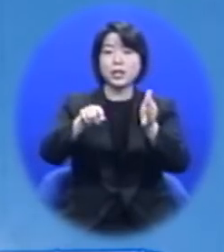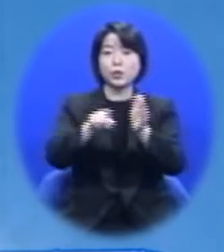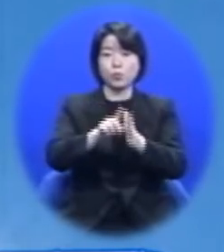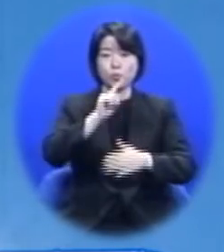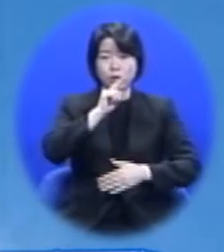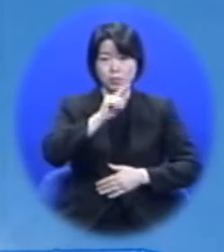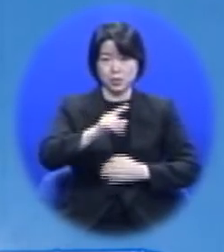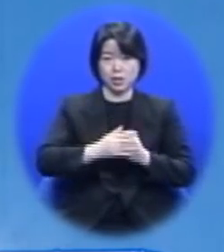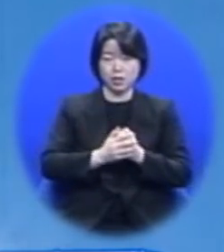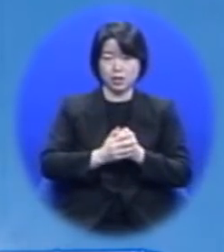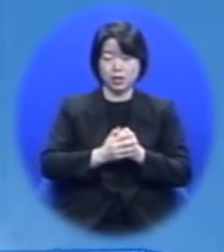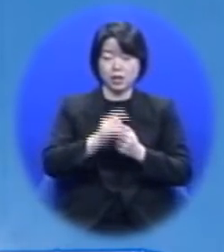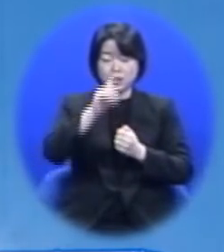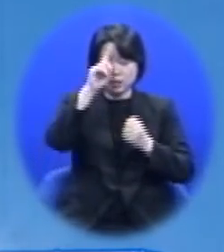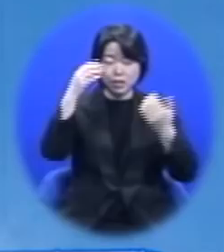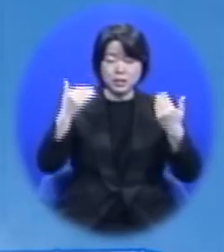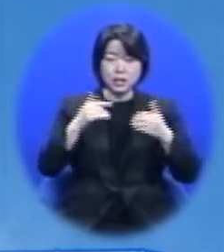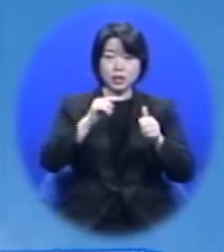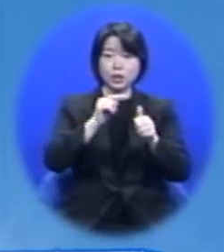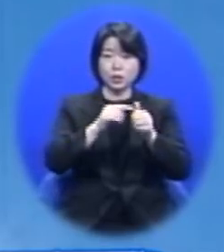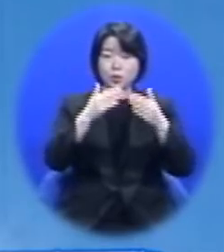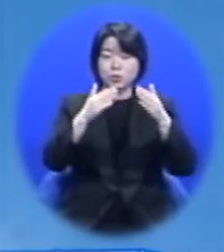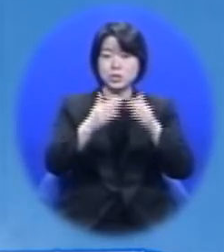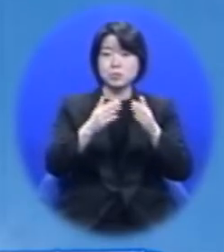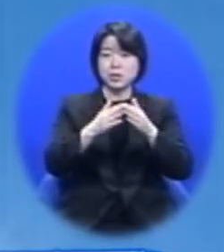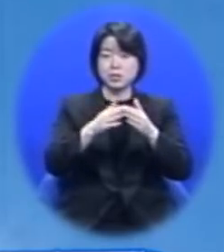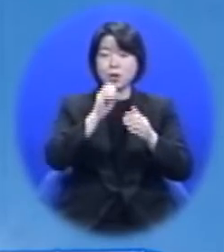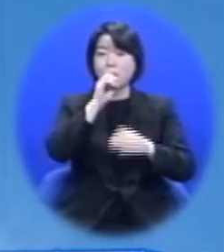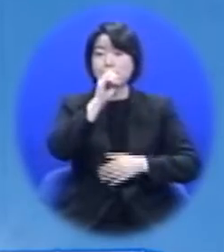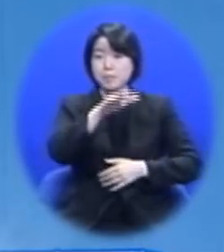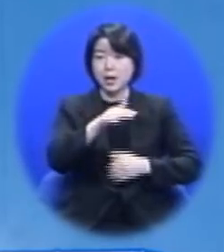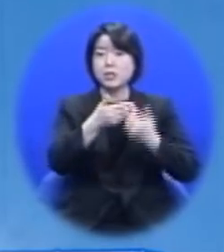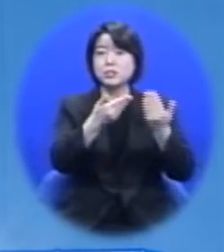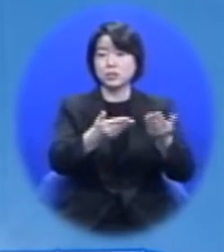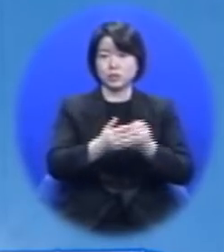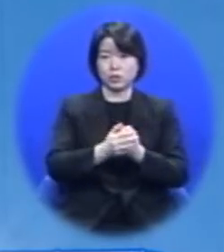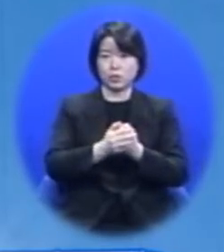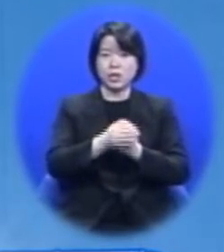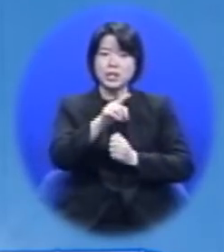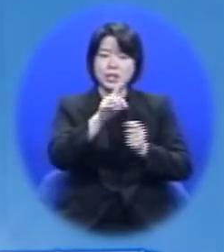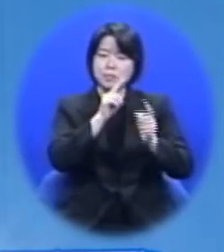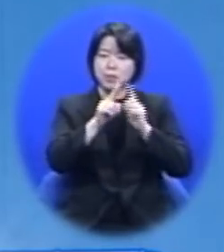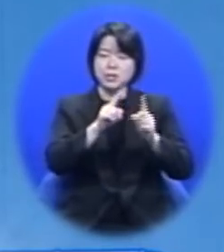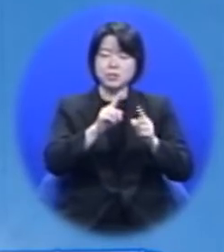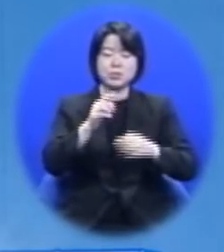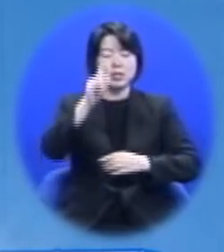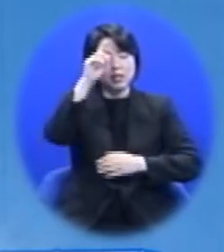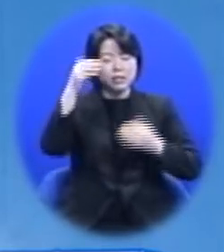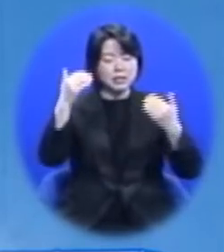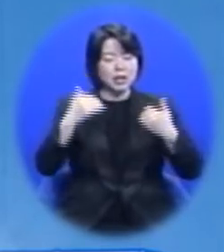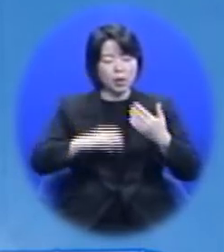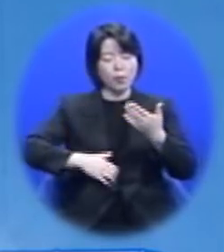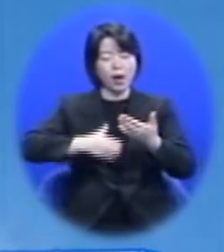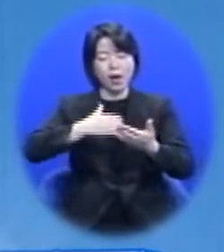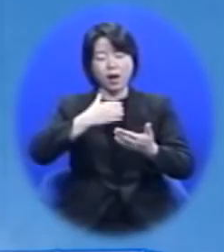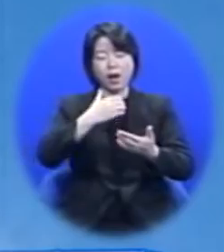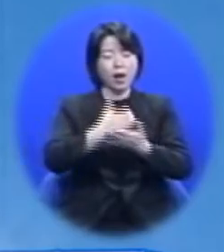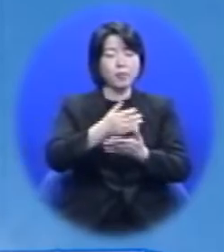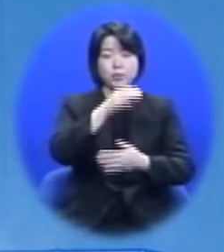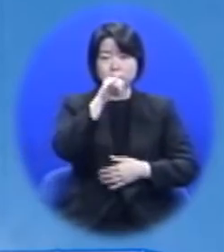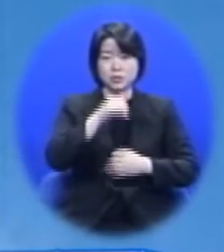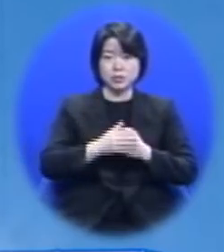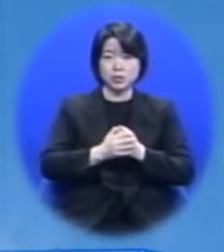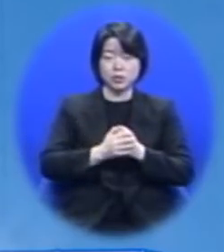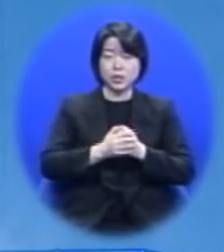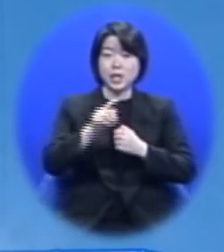삭개오의 집에서 하신 이야기입니다. 이것이 삭개오가 그렇게 감격스러웠어요. 이렇게 시작된